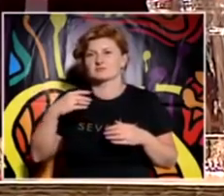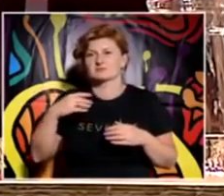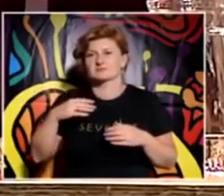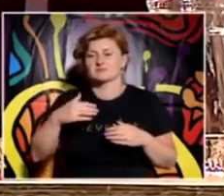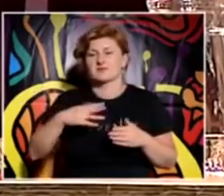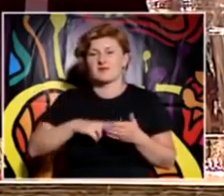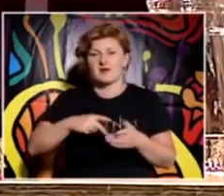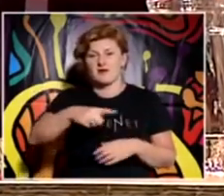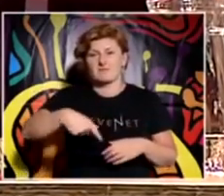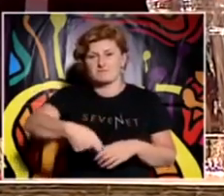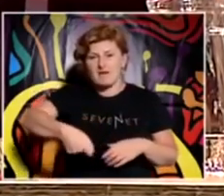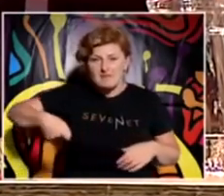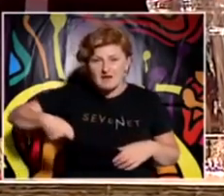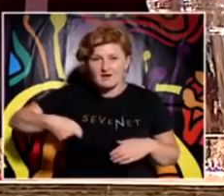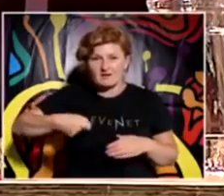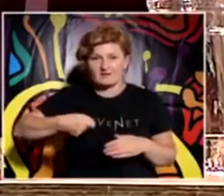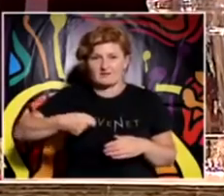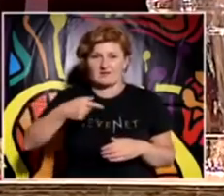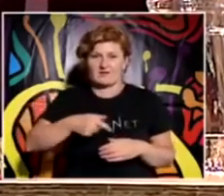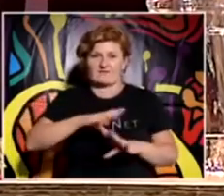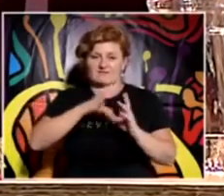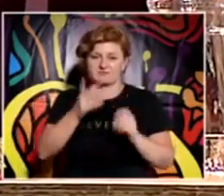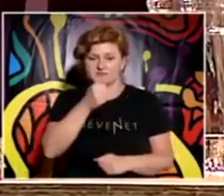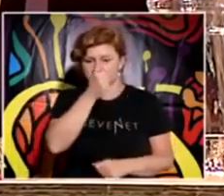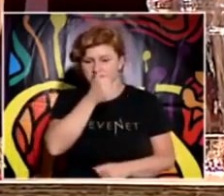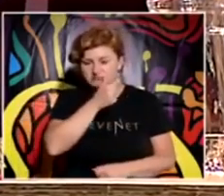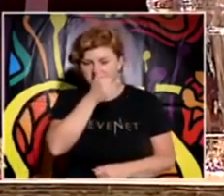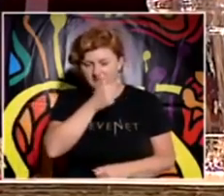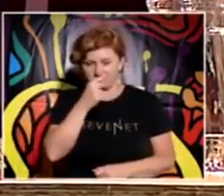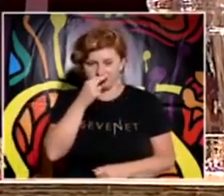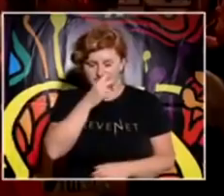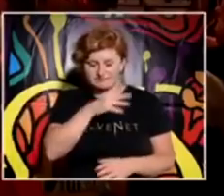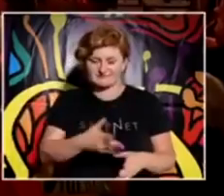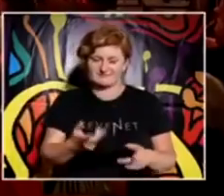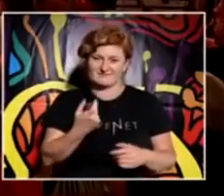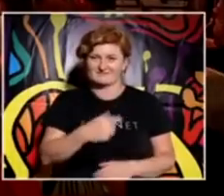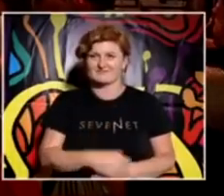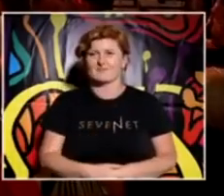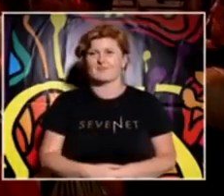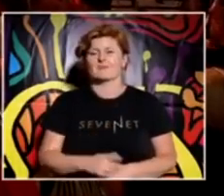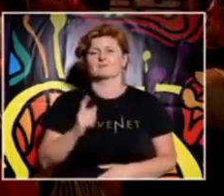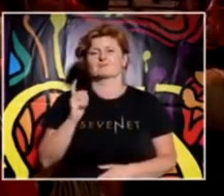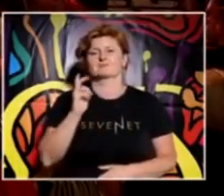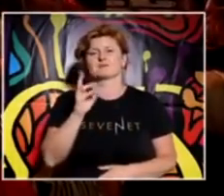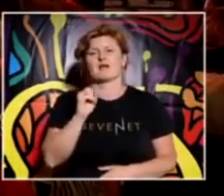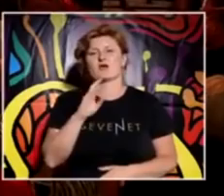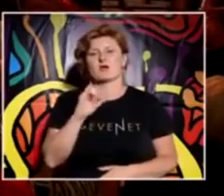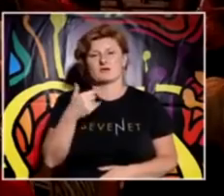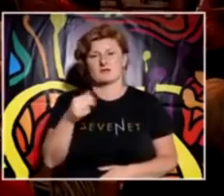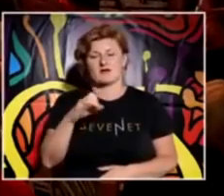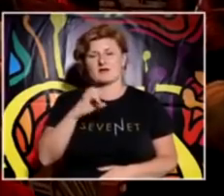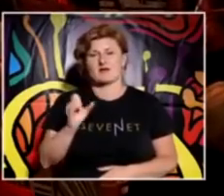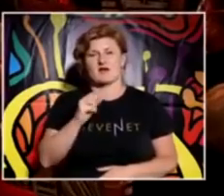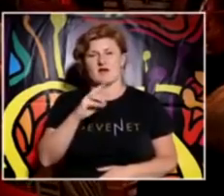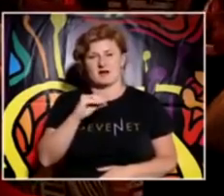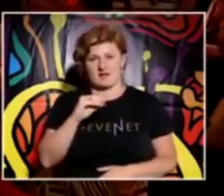wszystko zrobiło się brązowe, łącznie z bielizną, co naprawdę nie wyglądało najciekawiej. Karolina i Jarek Siwkiewicz. To są ludzie, którzy podróżują